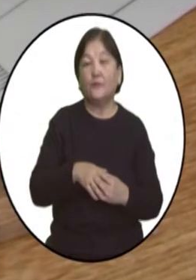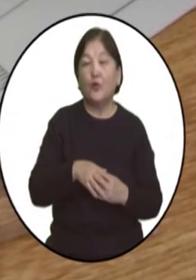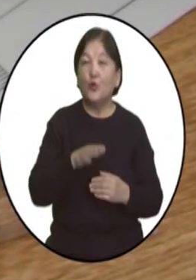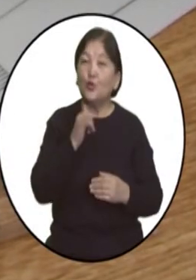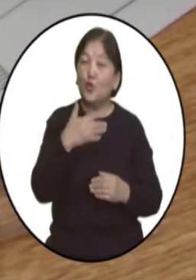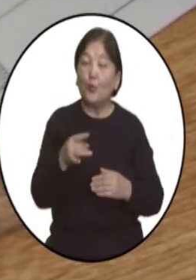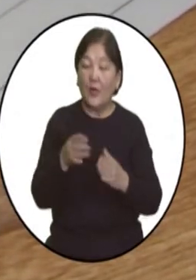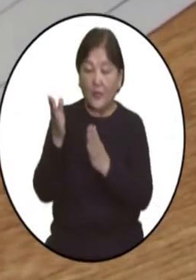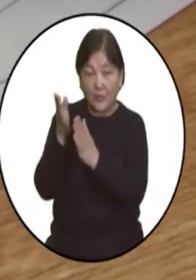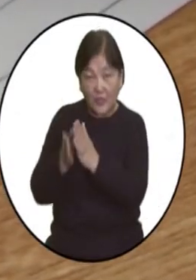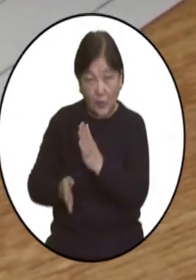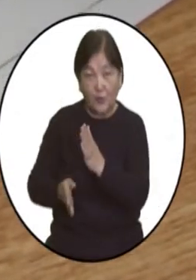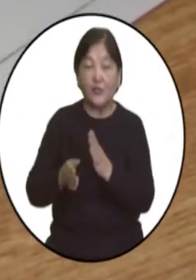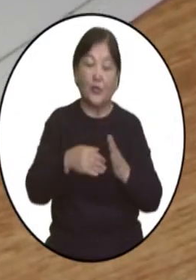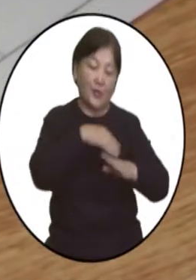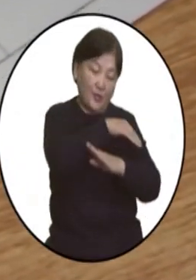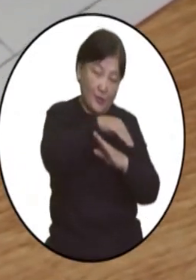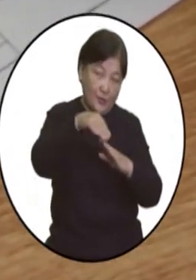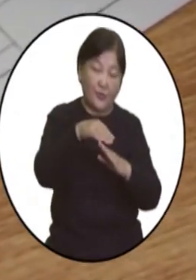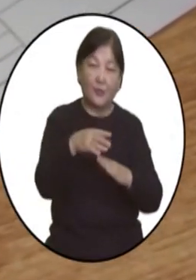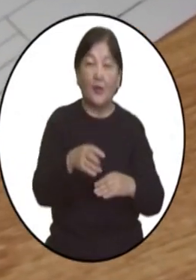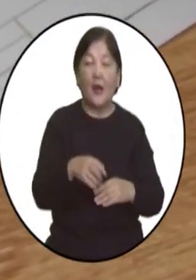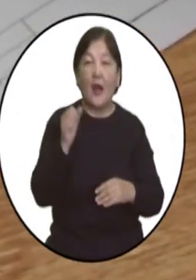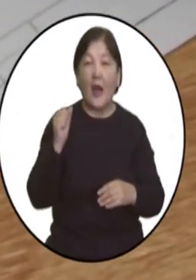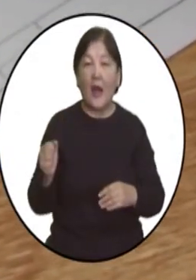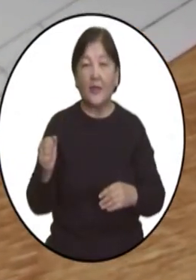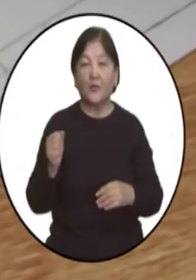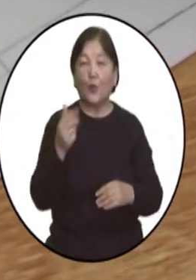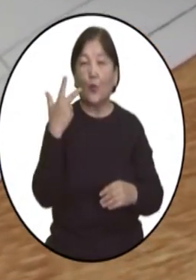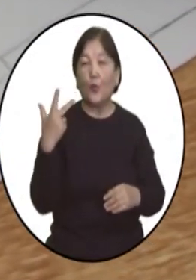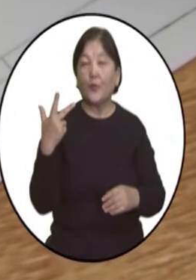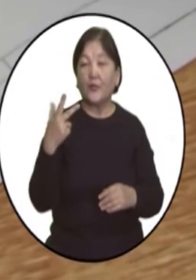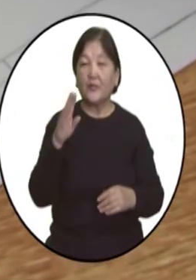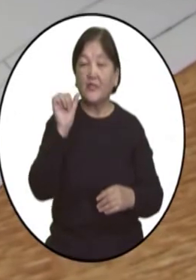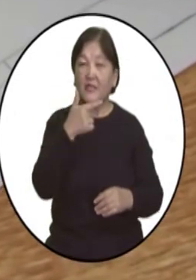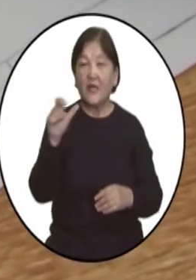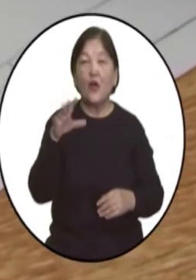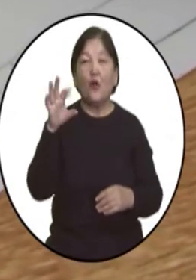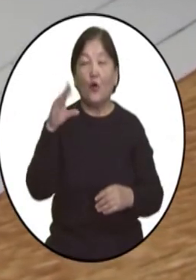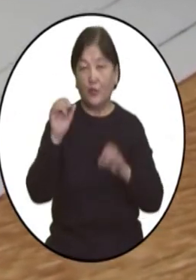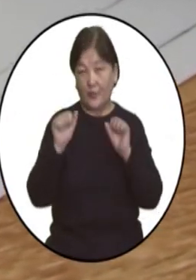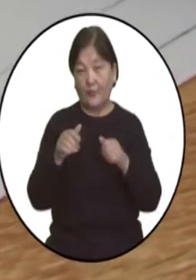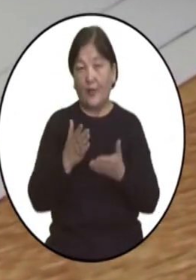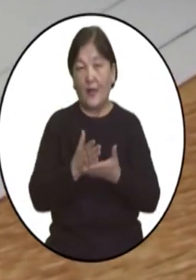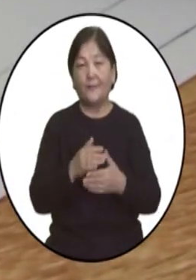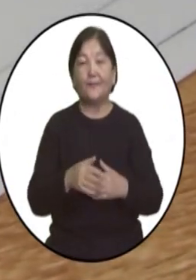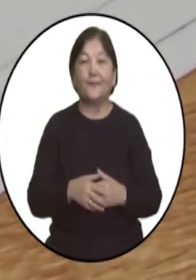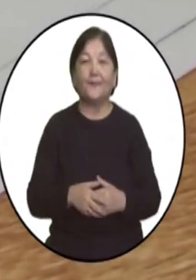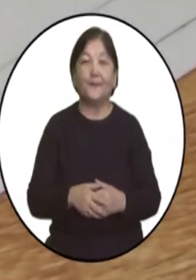шулуун шилжүүлж уг шулуунуудынхаа огтлолцолд А3 гэсэн цэгийн координатыг олж болноо.